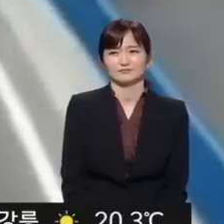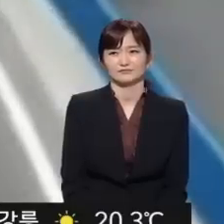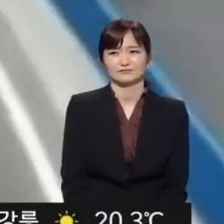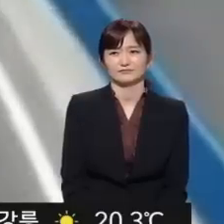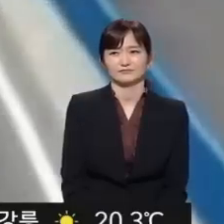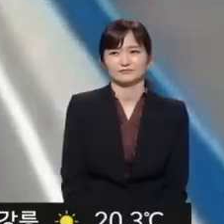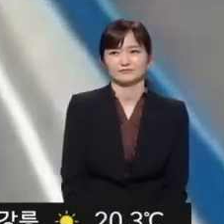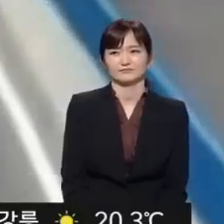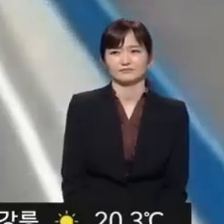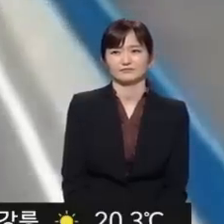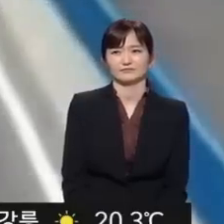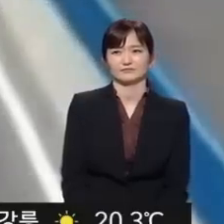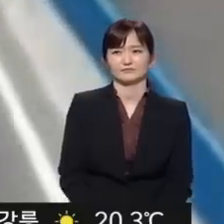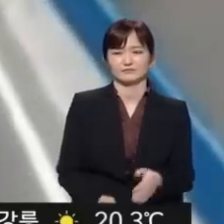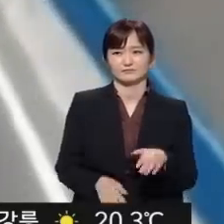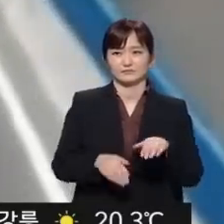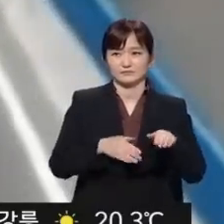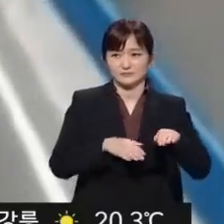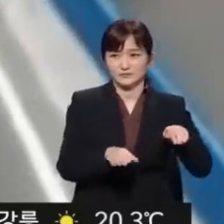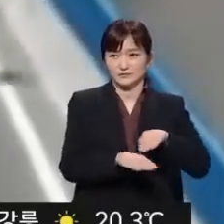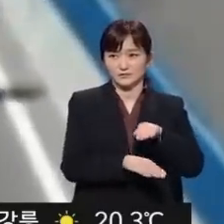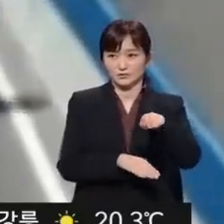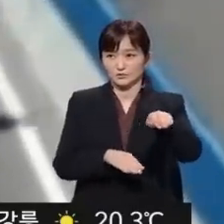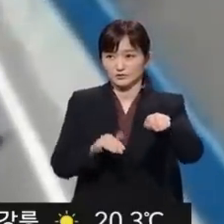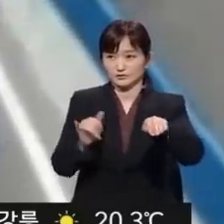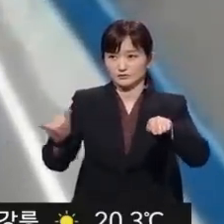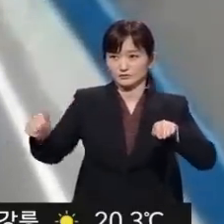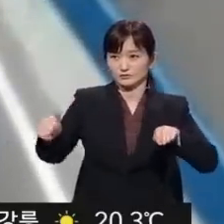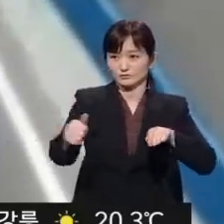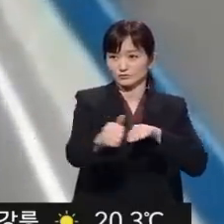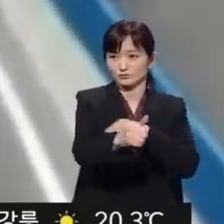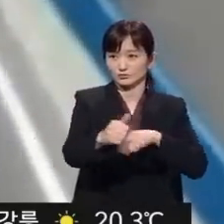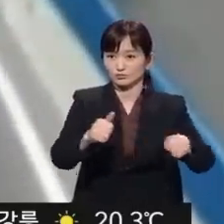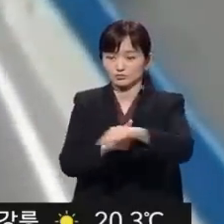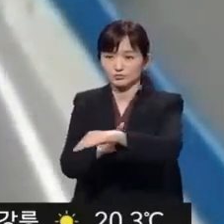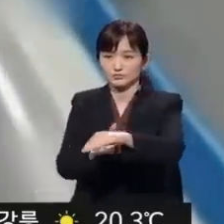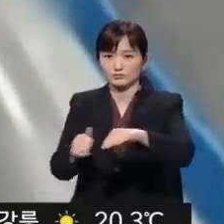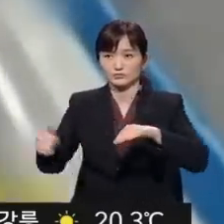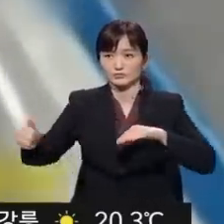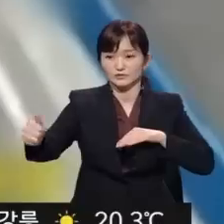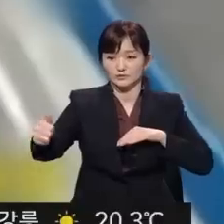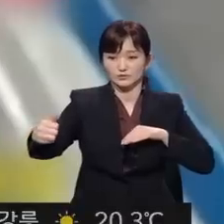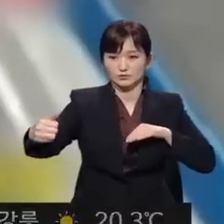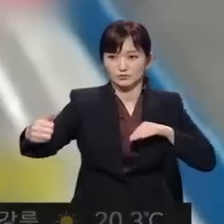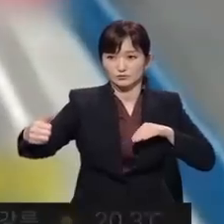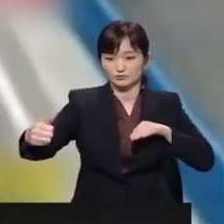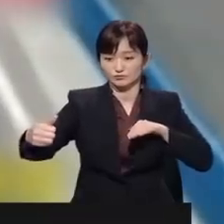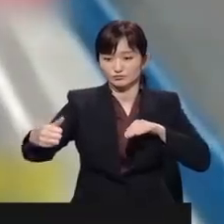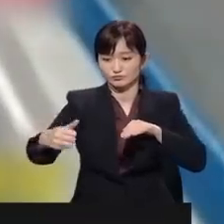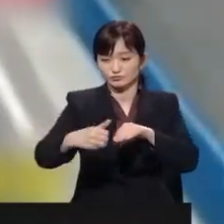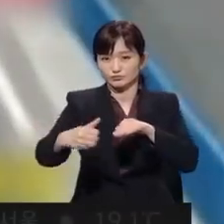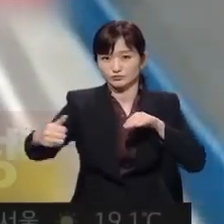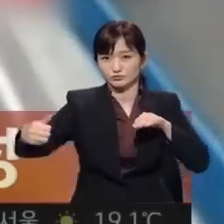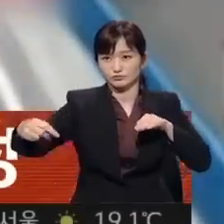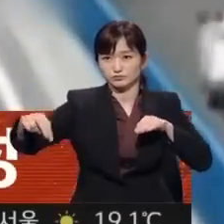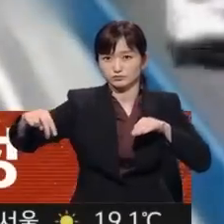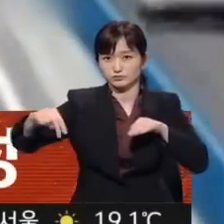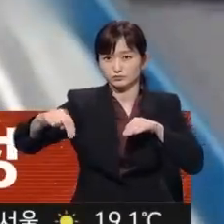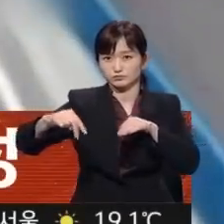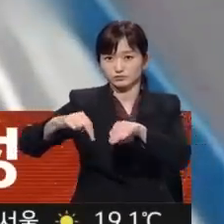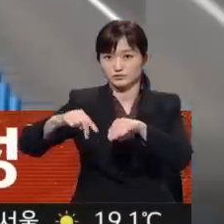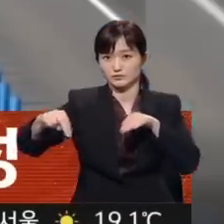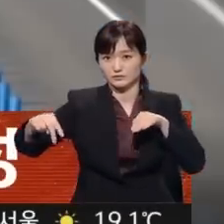네, 차만 달려야 될 도로 위에 한 남성이 있습니다. 네, 이 남성은 달리는 차를 향해서 저렇게 성큼성큼 걸어가기까지